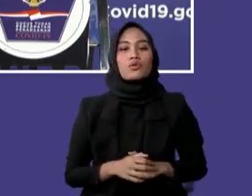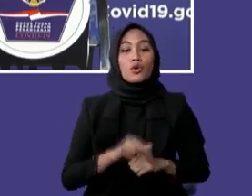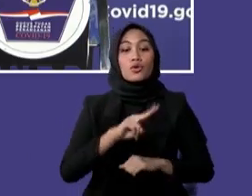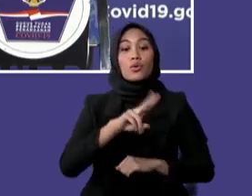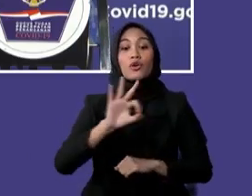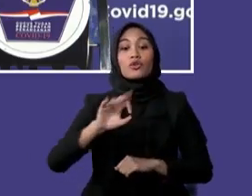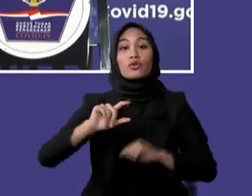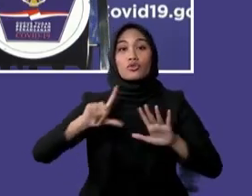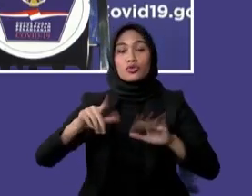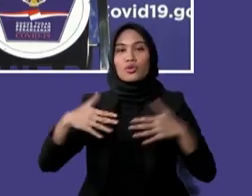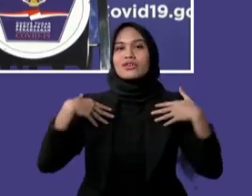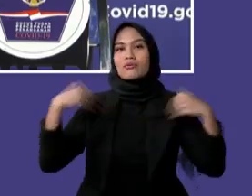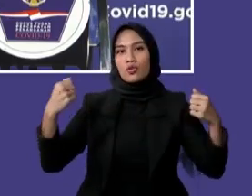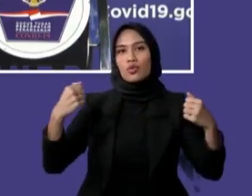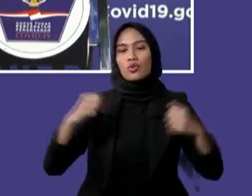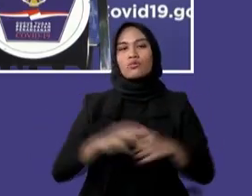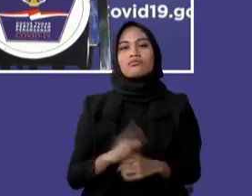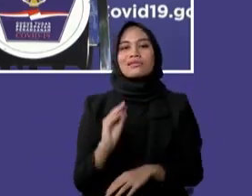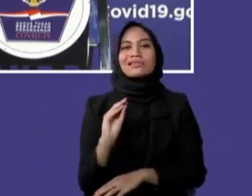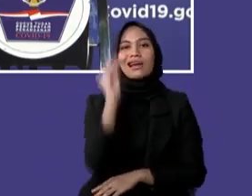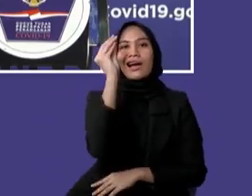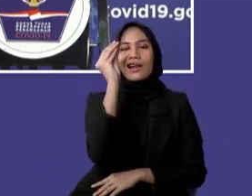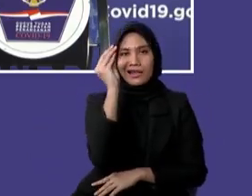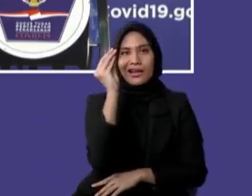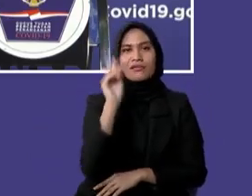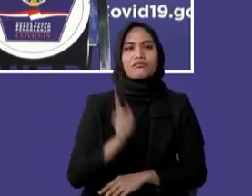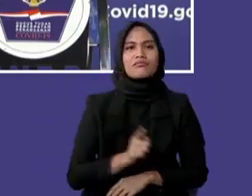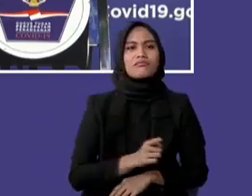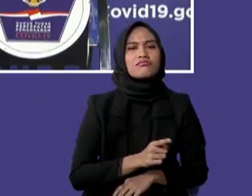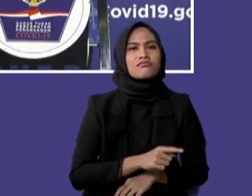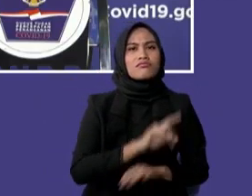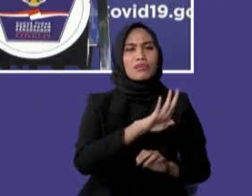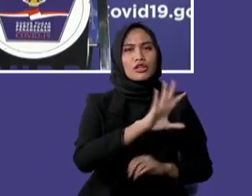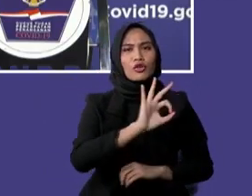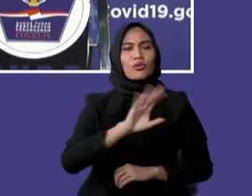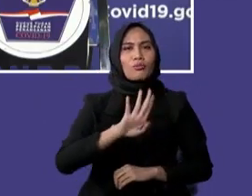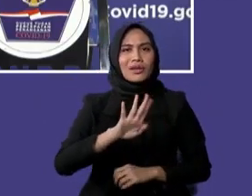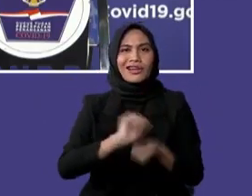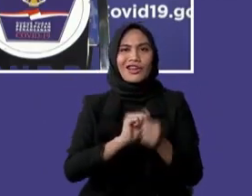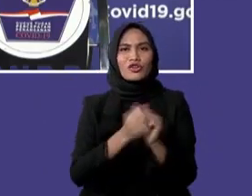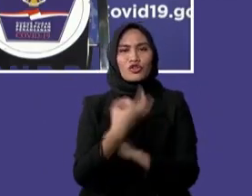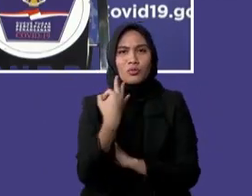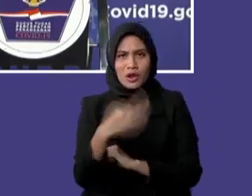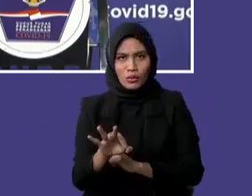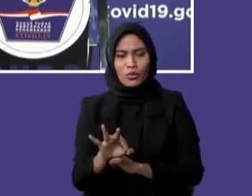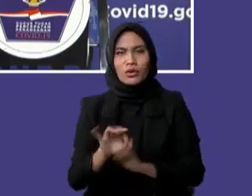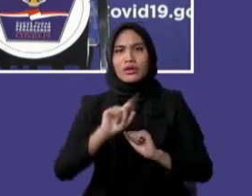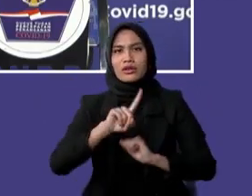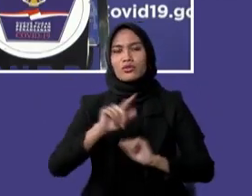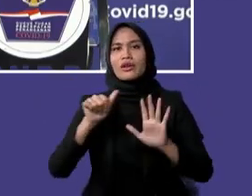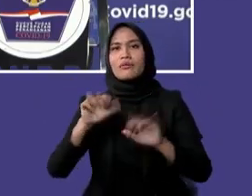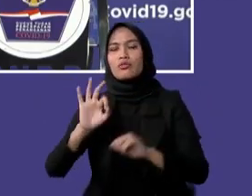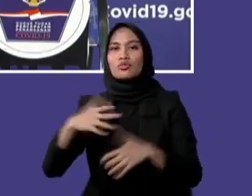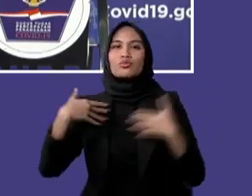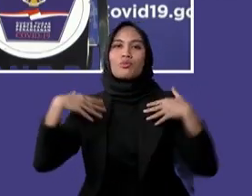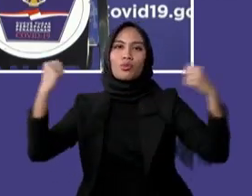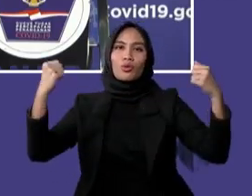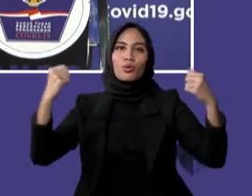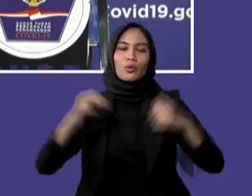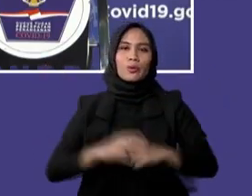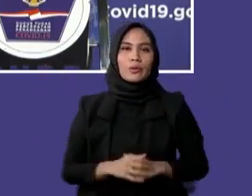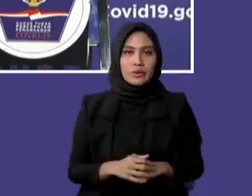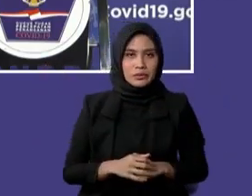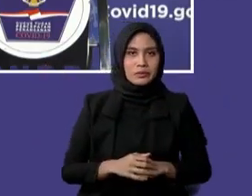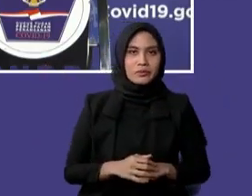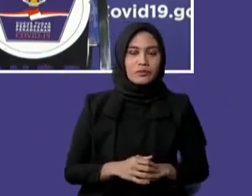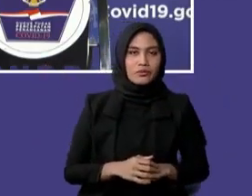sembuh kemudian DKI Jakarta melaporkan 404 kasus baru dan 160 semut